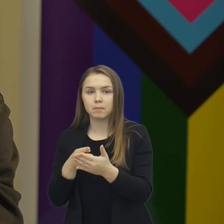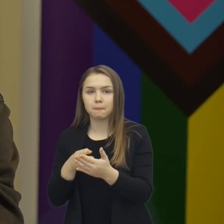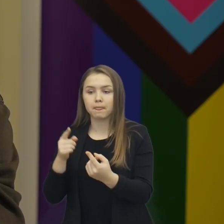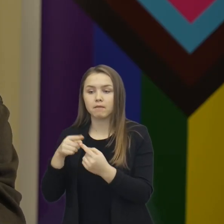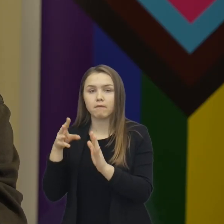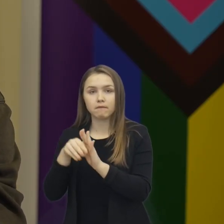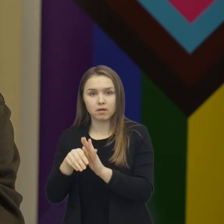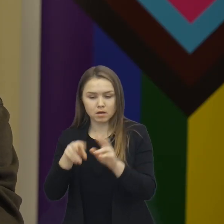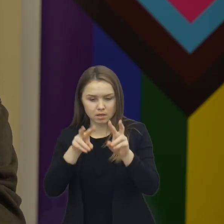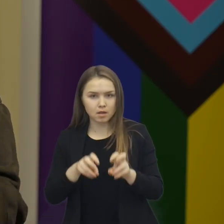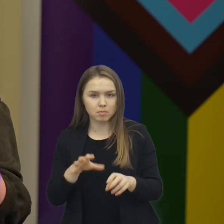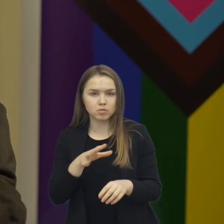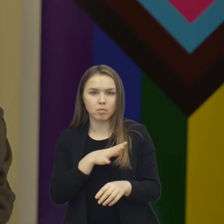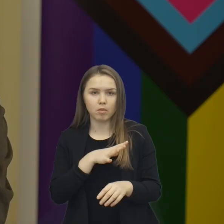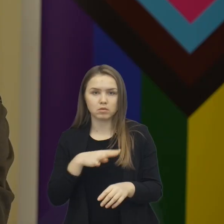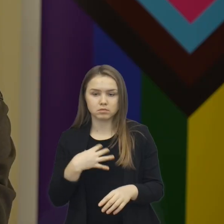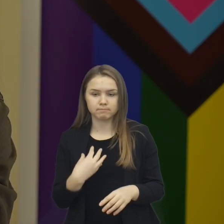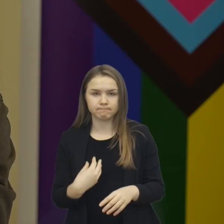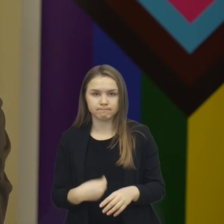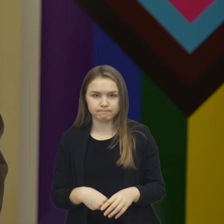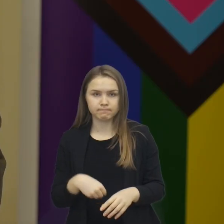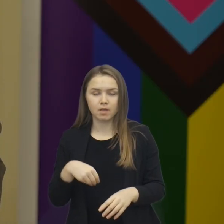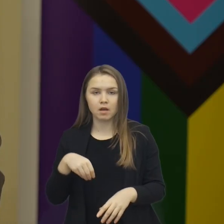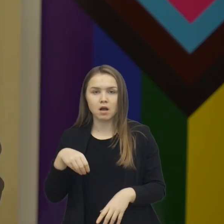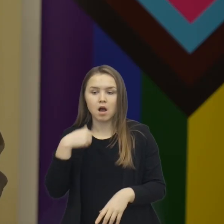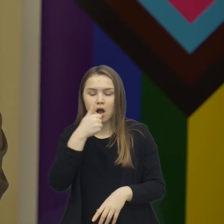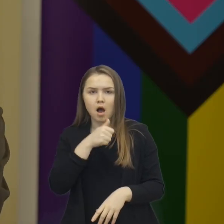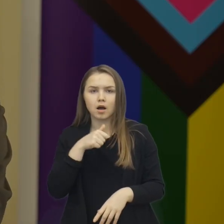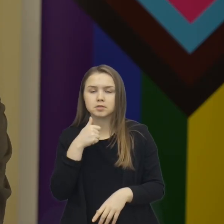dėl trans asmenų padėties. Tai kokie yra,